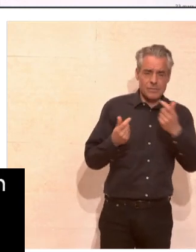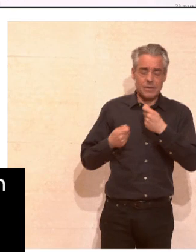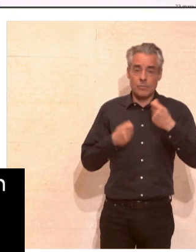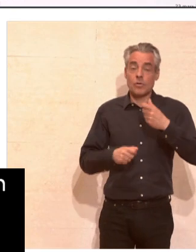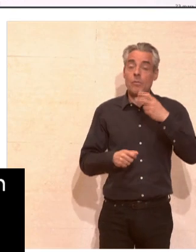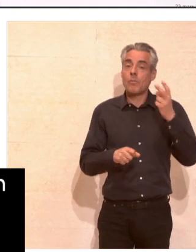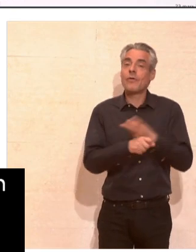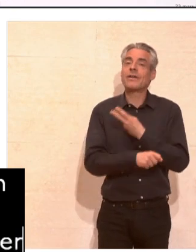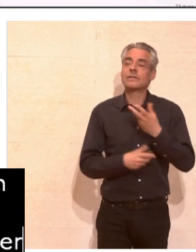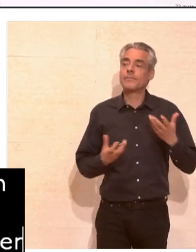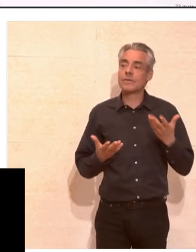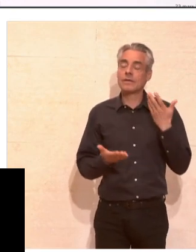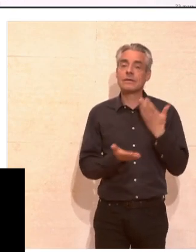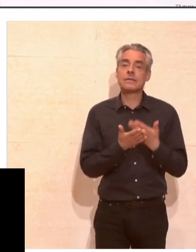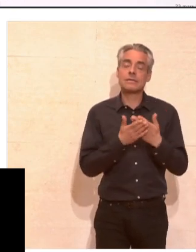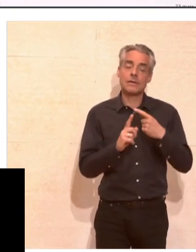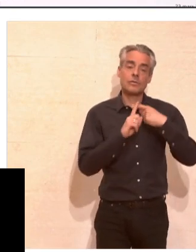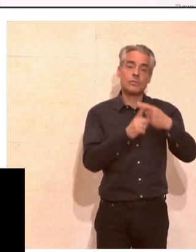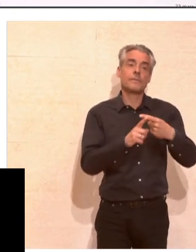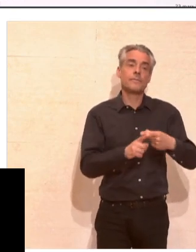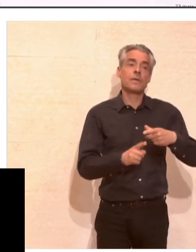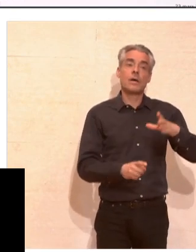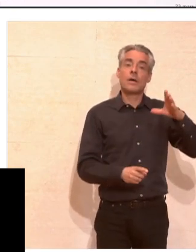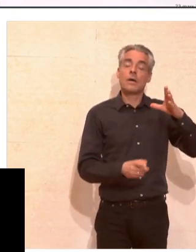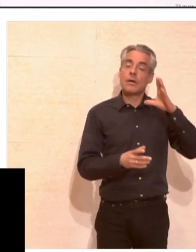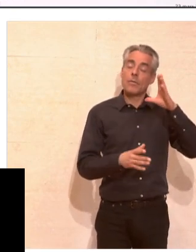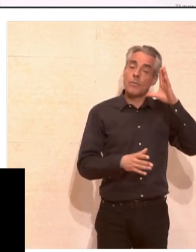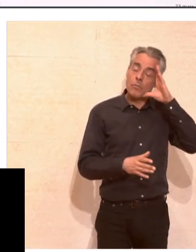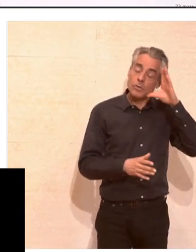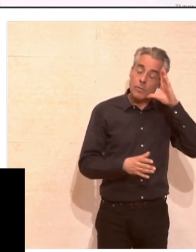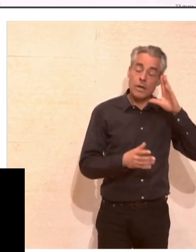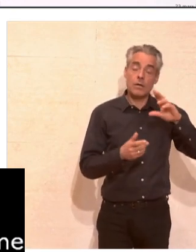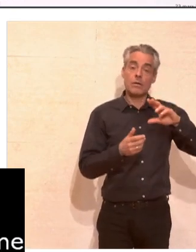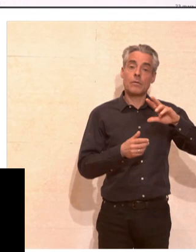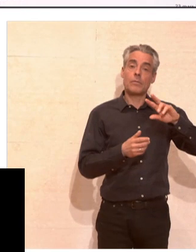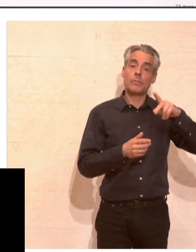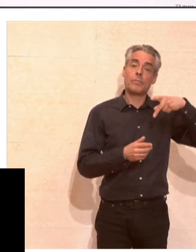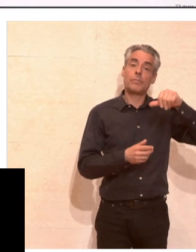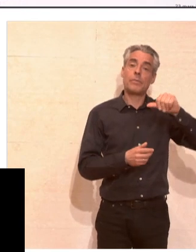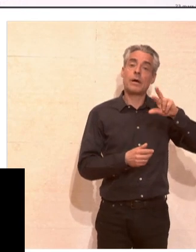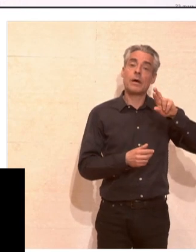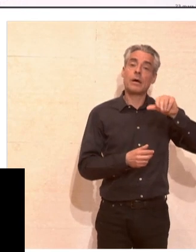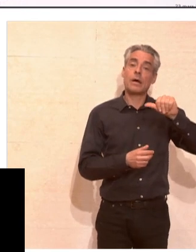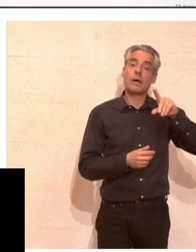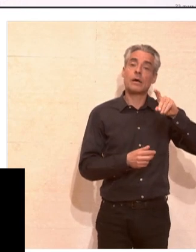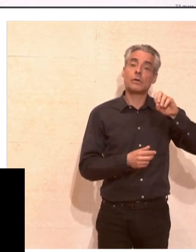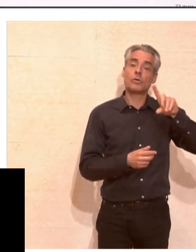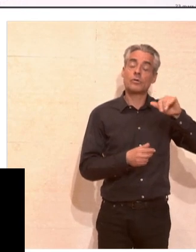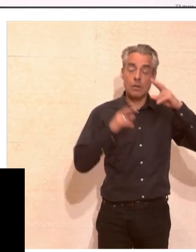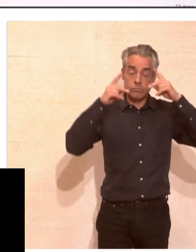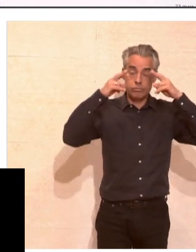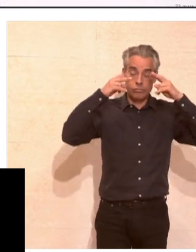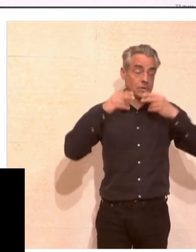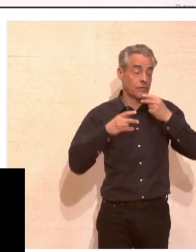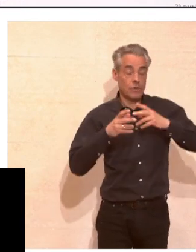Ça, c'est principalement médié par la dette de sommeil paradoxale. Donc, on a déjà un peu parlé de ce stade, donc, où le sommeil se réactive, on